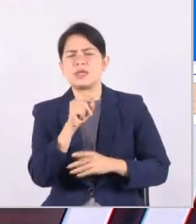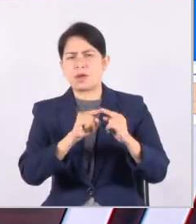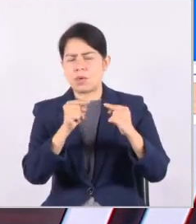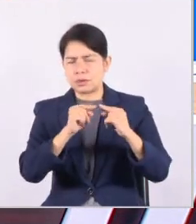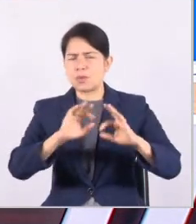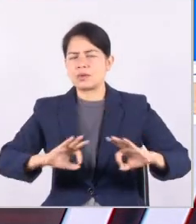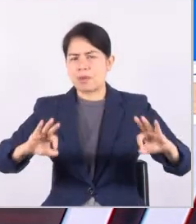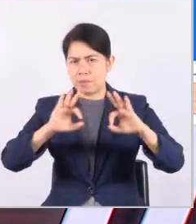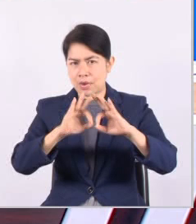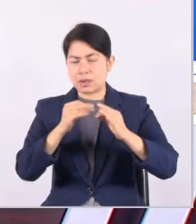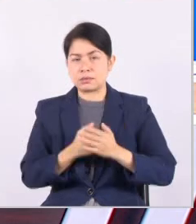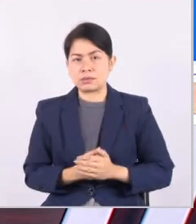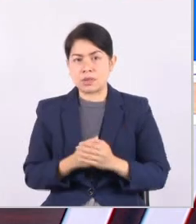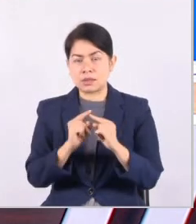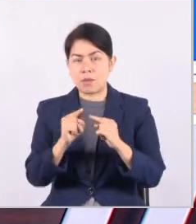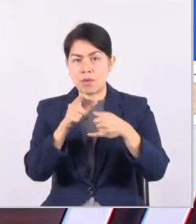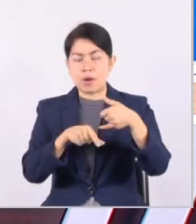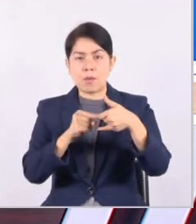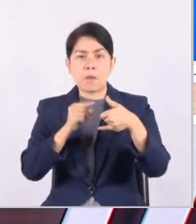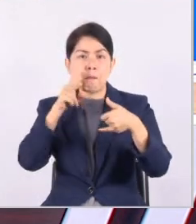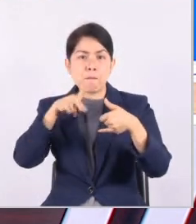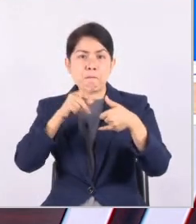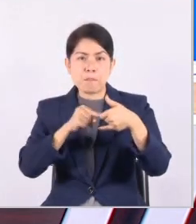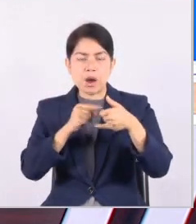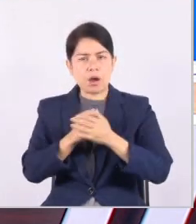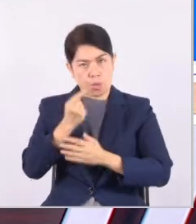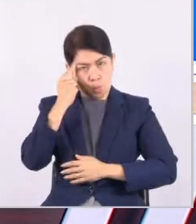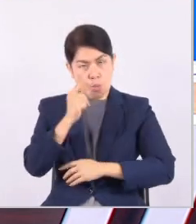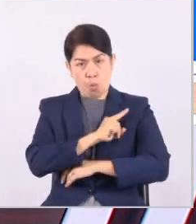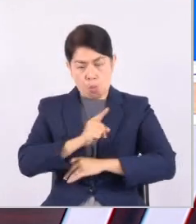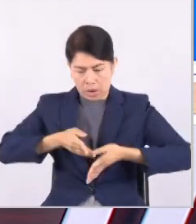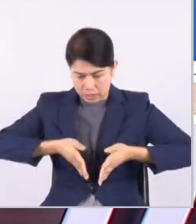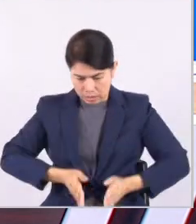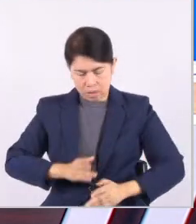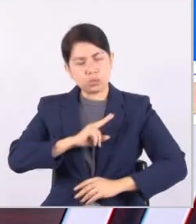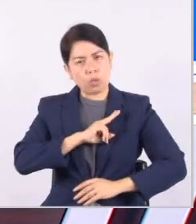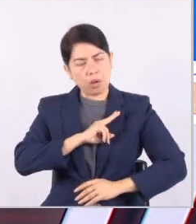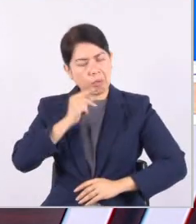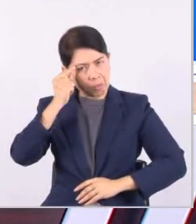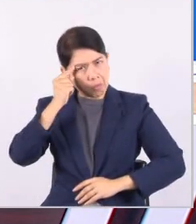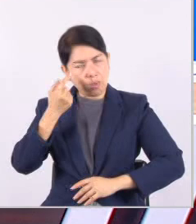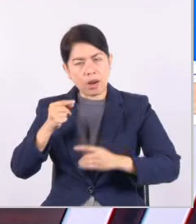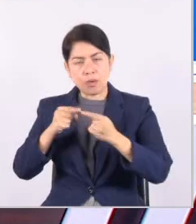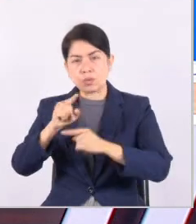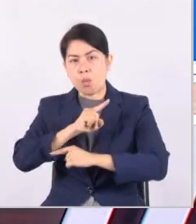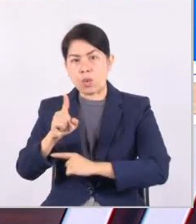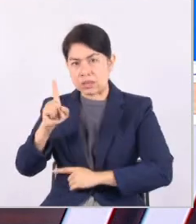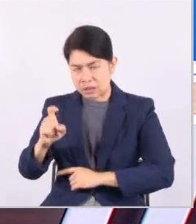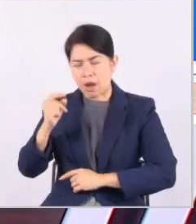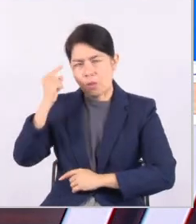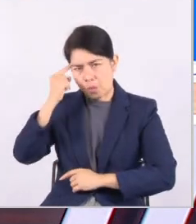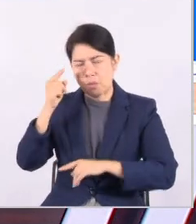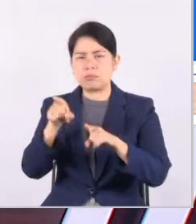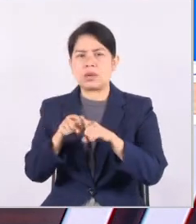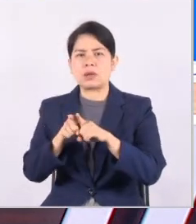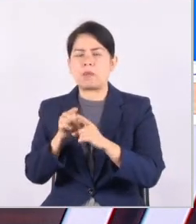คะแต่คุณป้าท่านนี้รู้วันเกิดตัวเองแล้วก็รู้วันตายของตัวเองด้วย ล่วงหน้าน่ะห